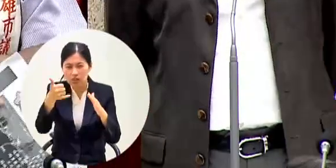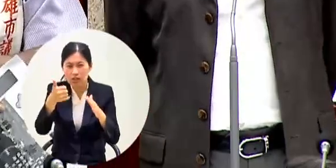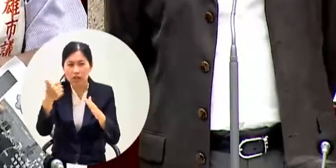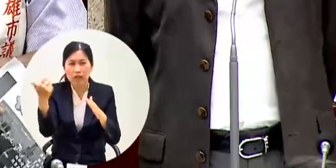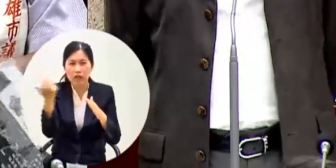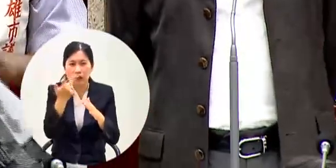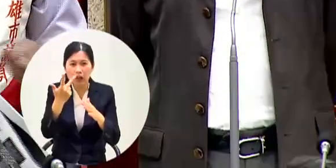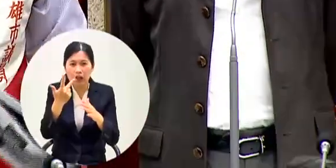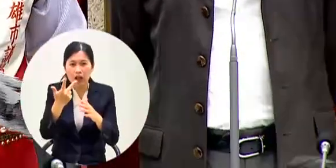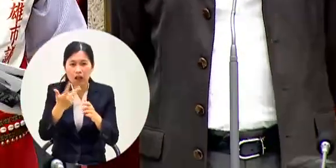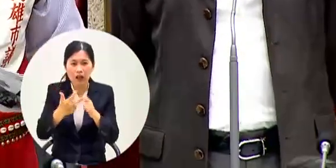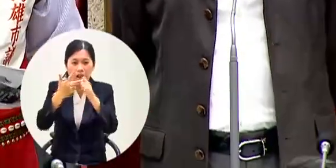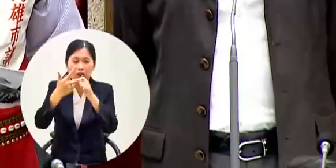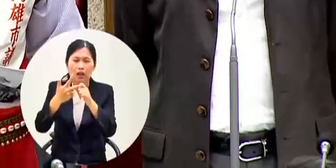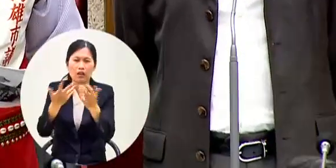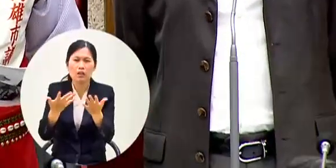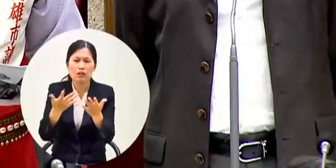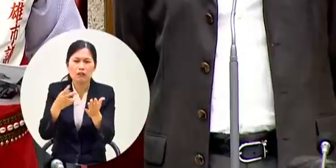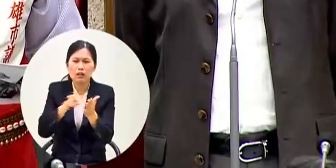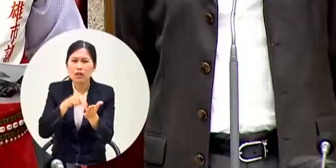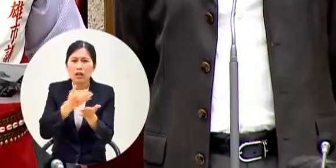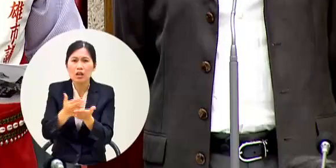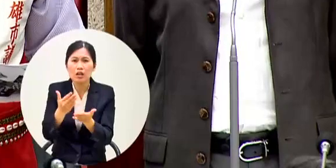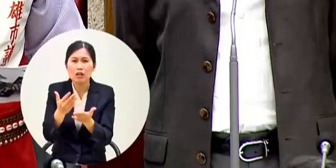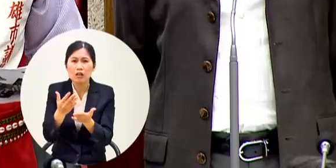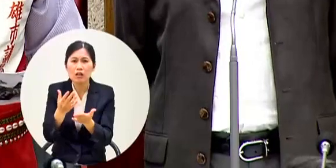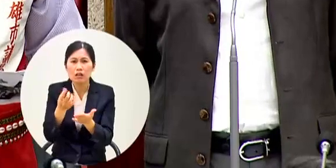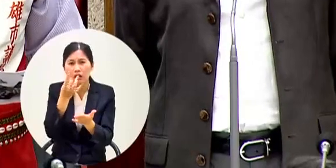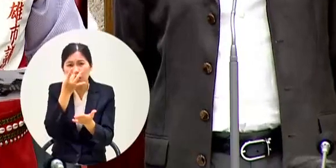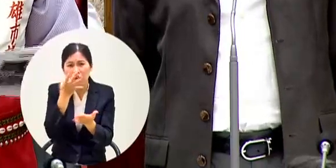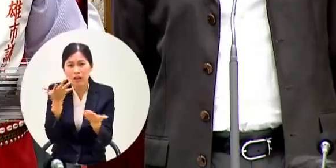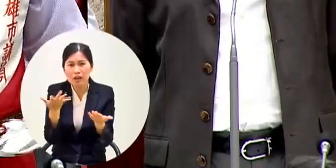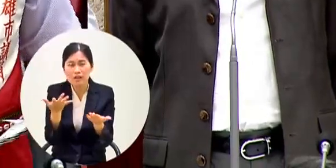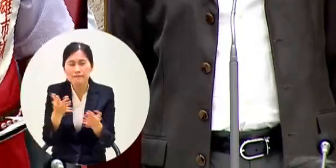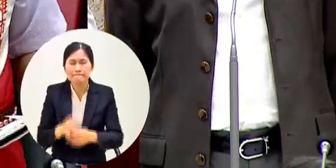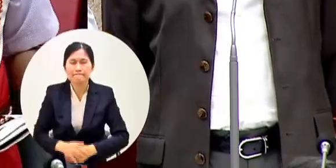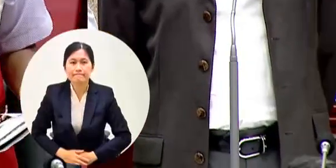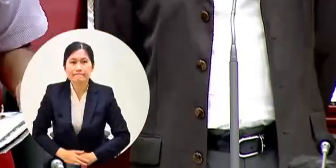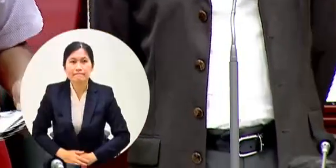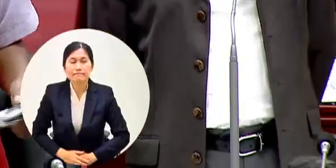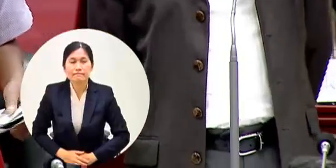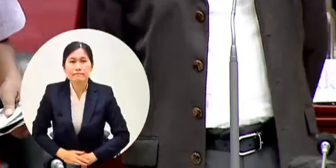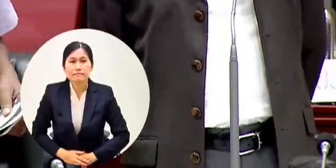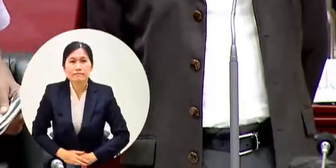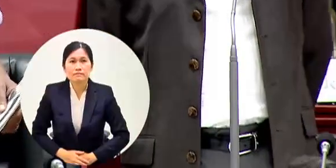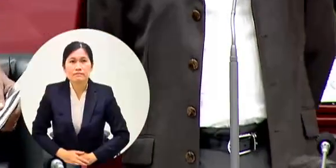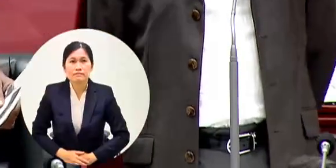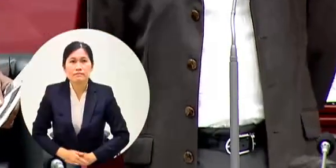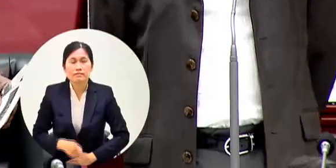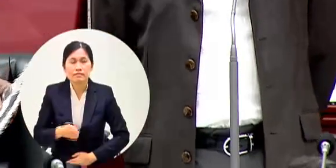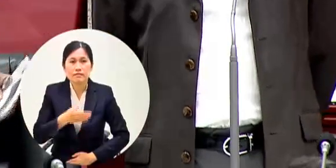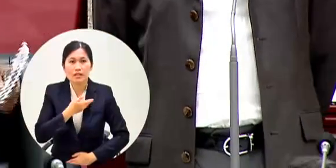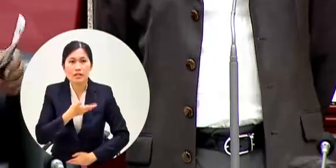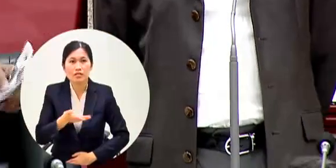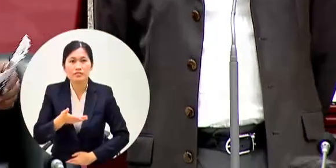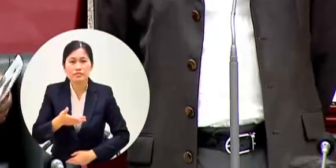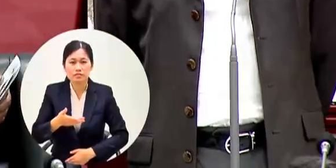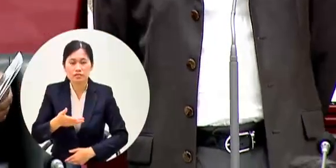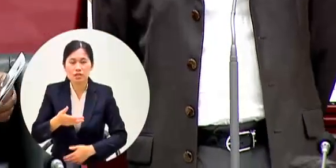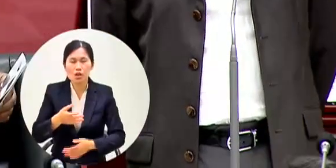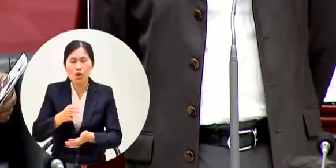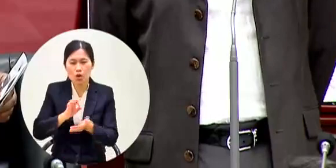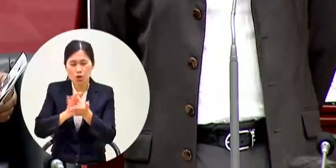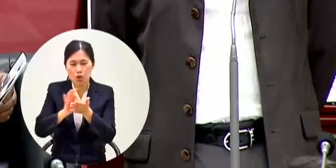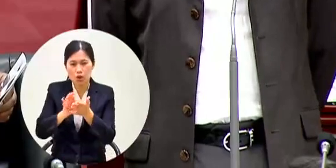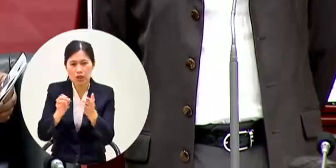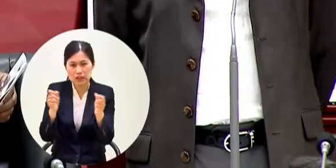将近五十个年头，历练那么多七任的市议员、县议员，都没有办法来处